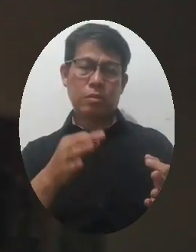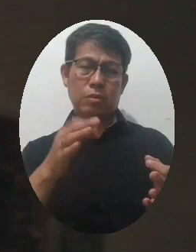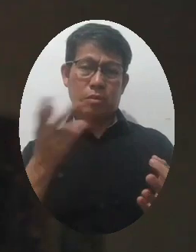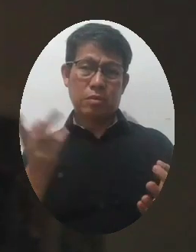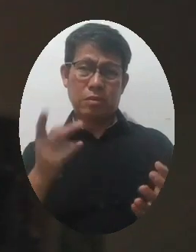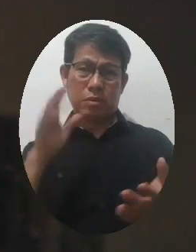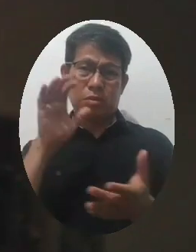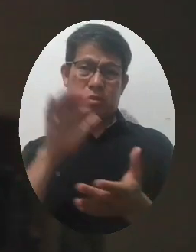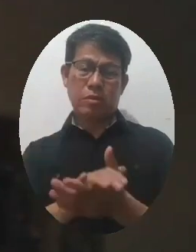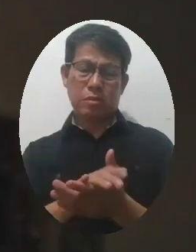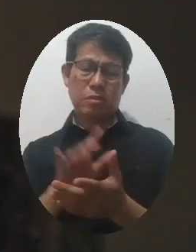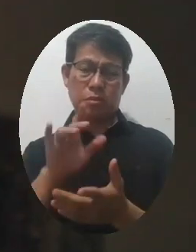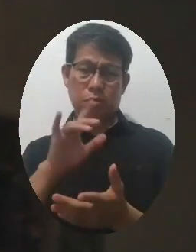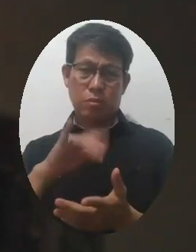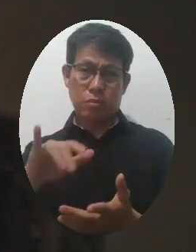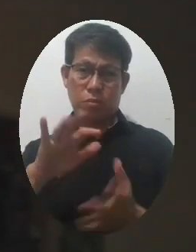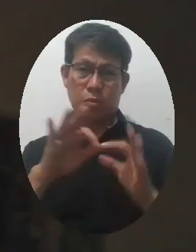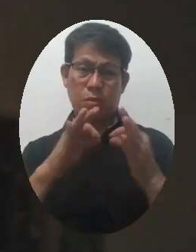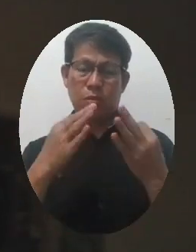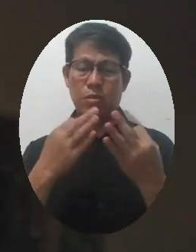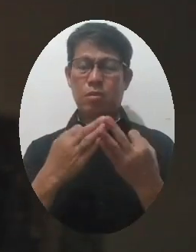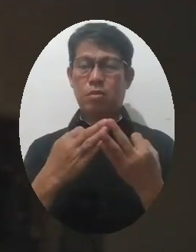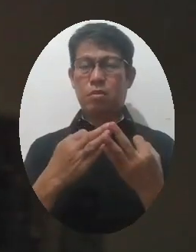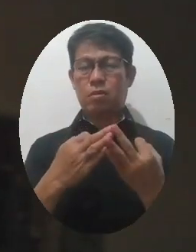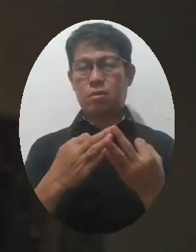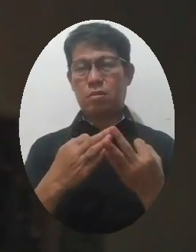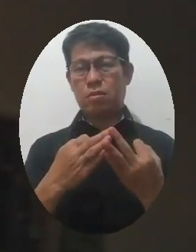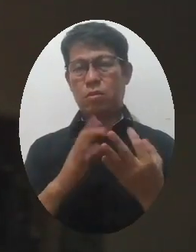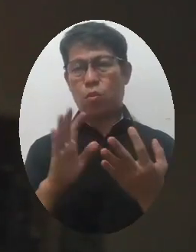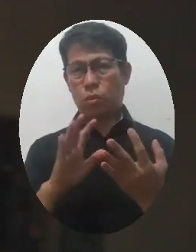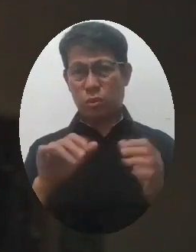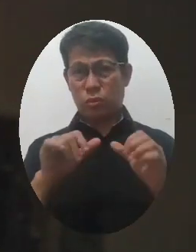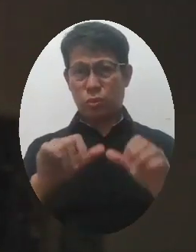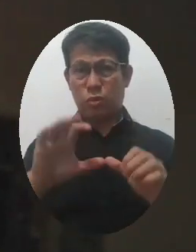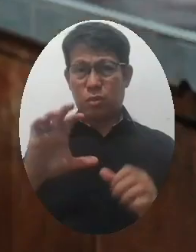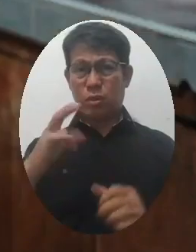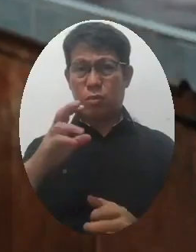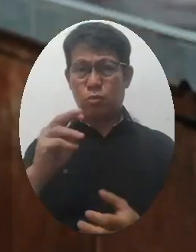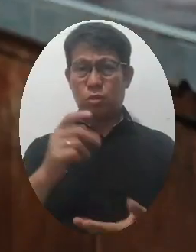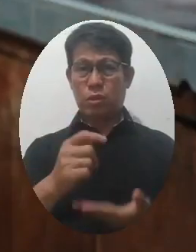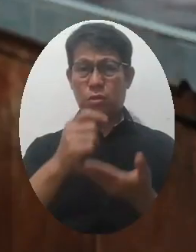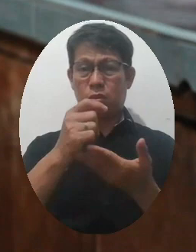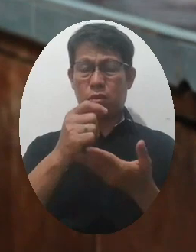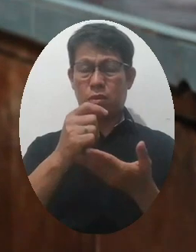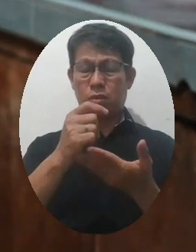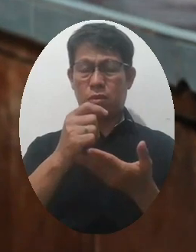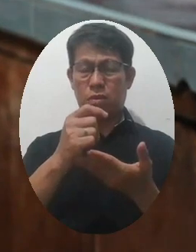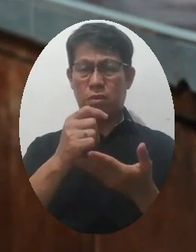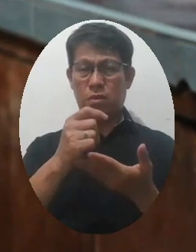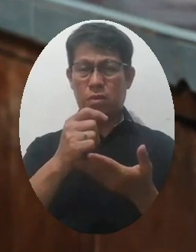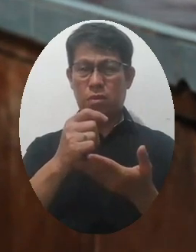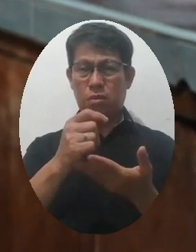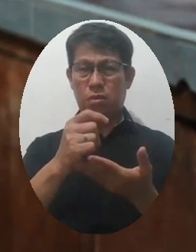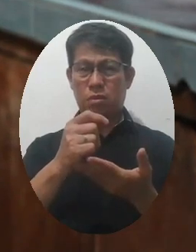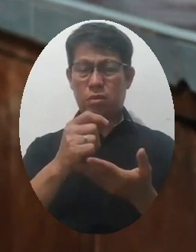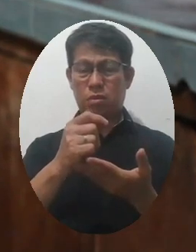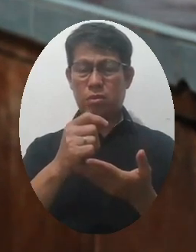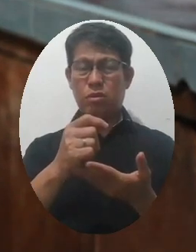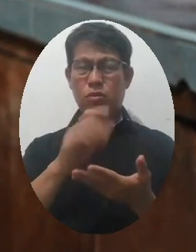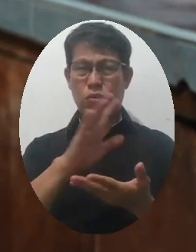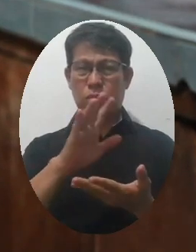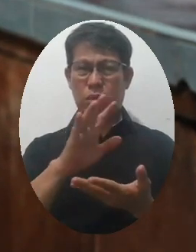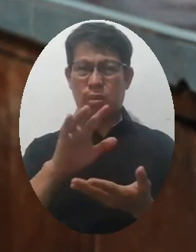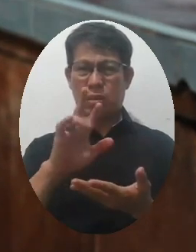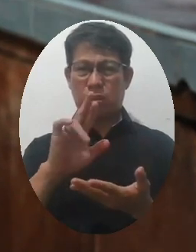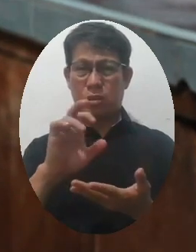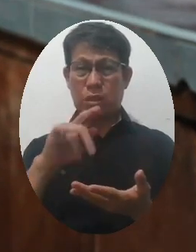na mag-asawa, kaming pamilya, na hindi na ituloy yung chemotherapy niya ng relapse.